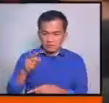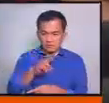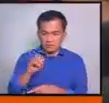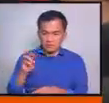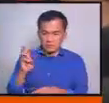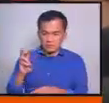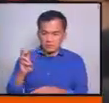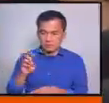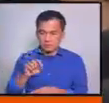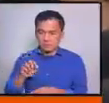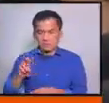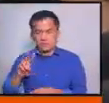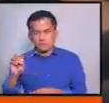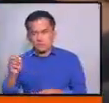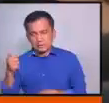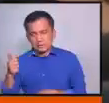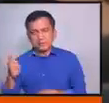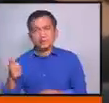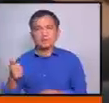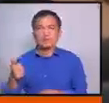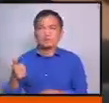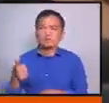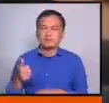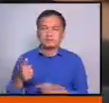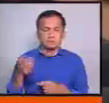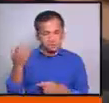to 2010, no? At